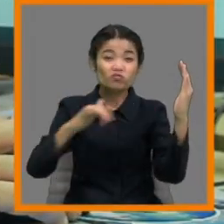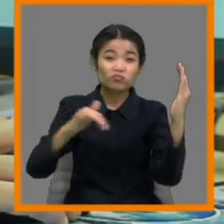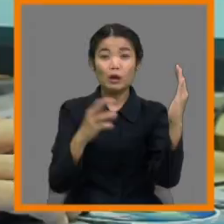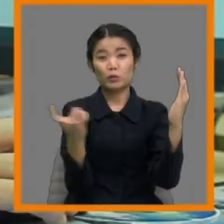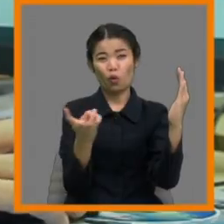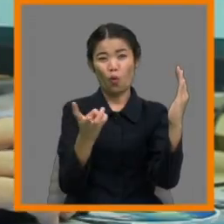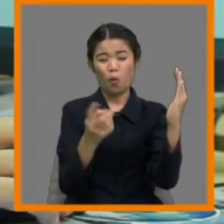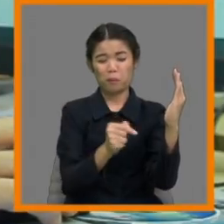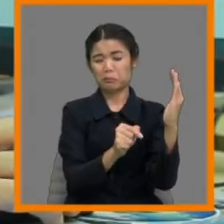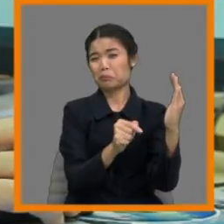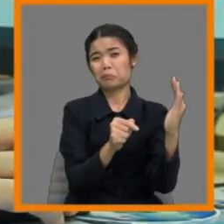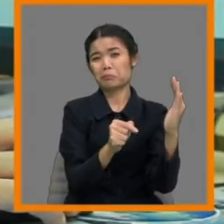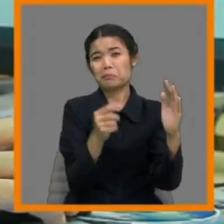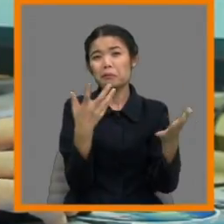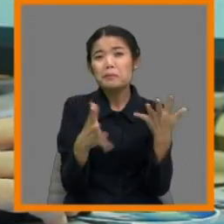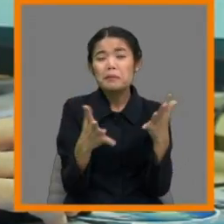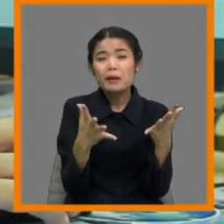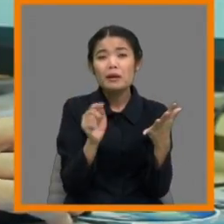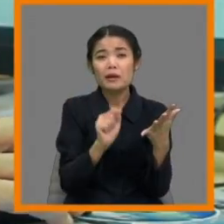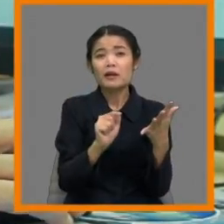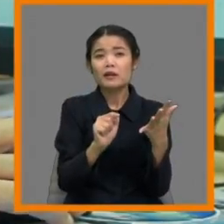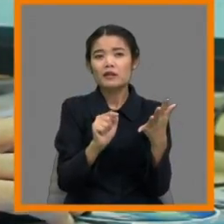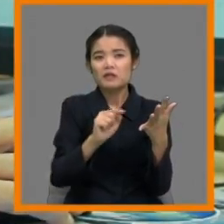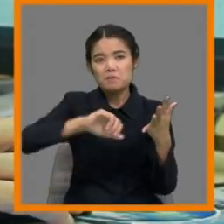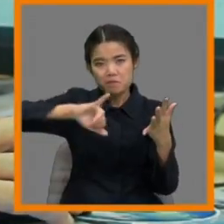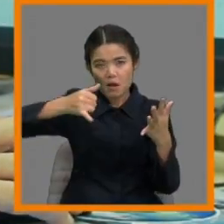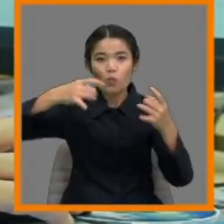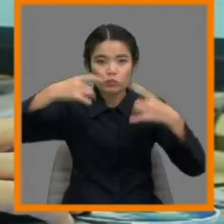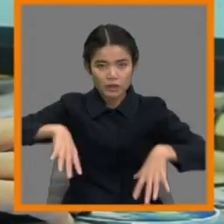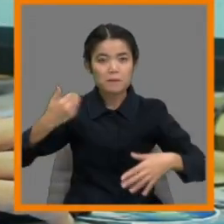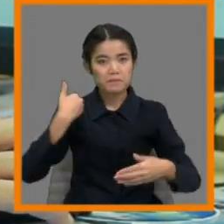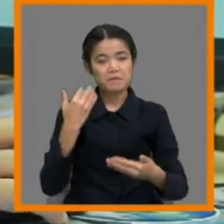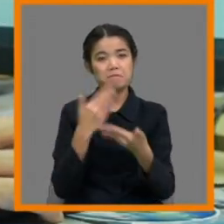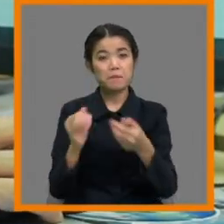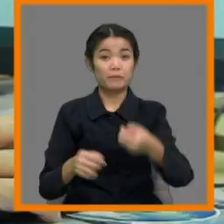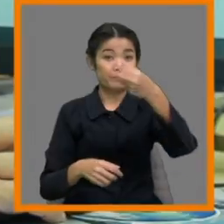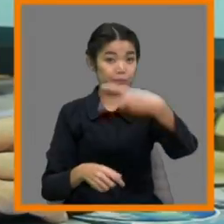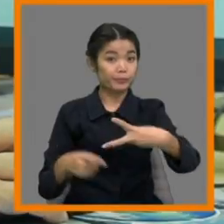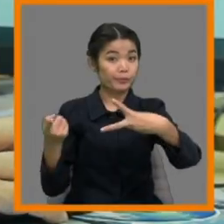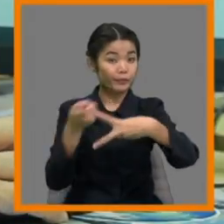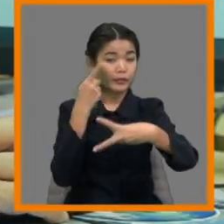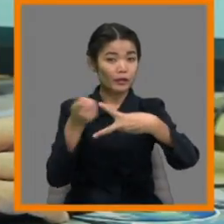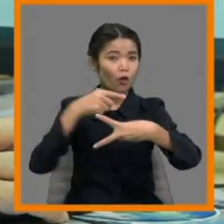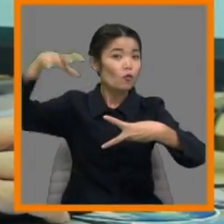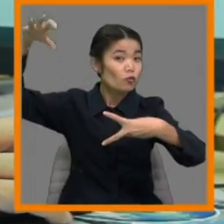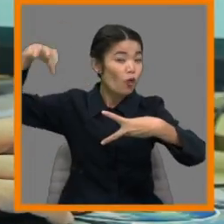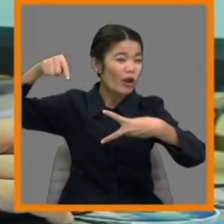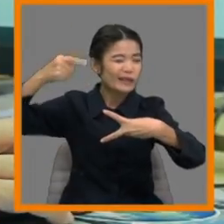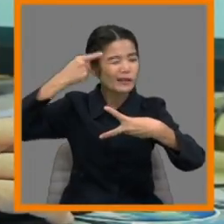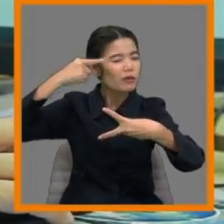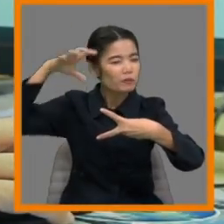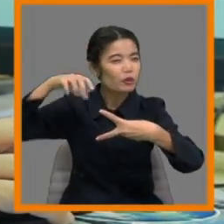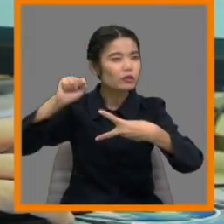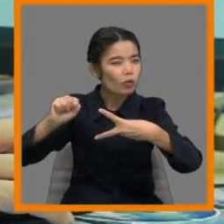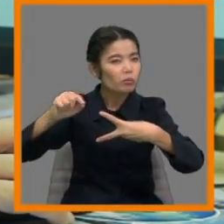ะฉะนั้นมันก็เลยเกิดประเด็นเนี่ยว่าความเสี่ยงก็มี2ระดับแหละระดับแรกคือพยากรณ์ฝนเนี่ยว่าจะตก